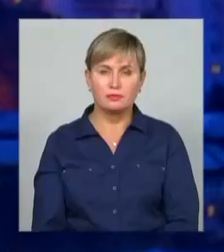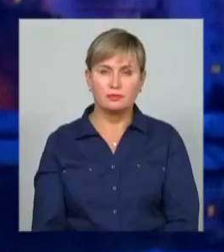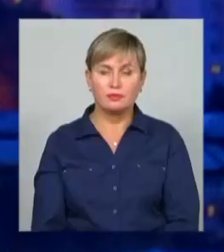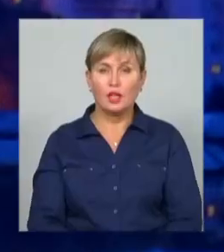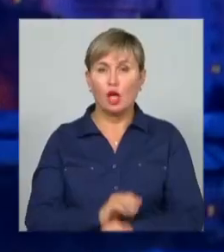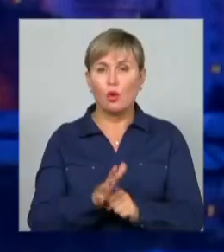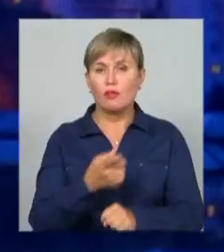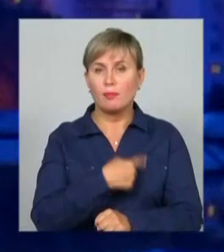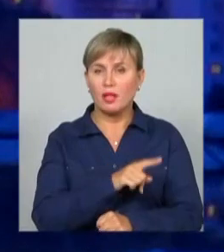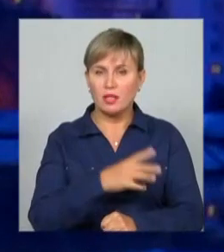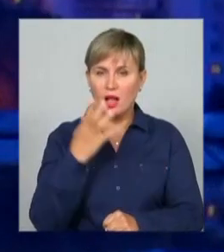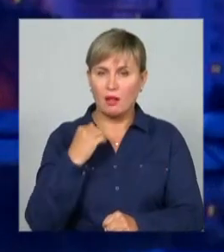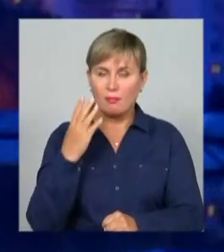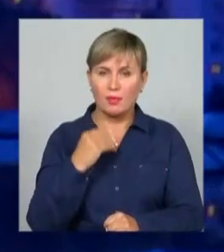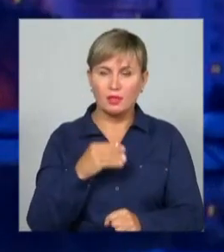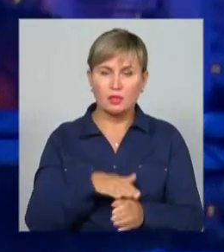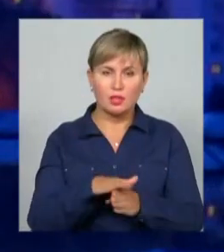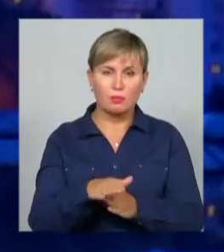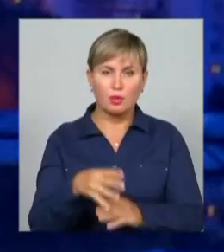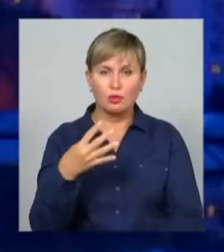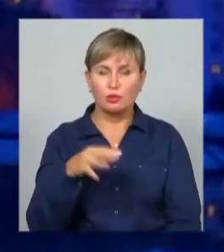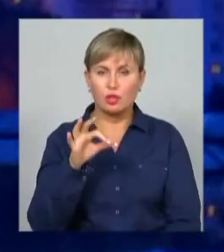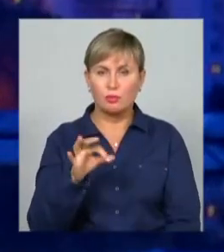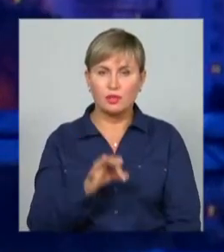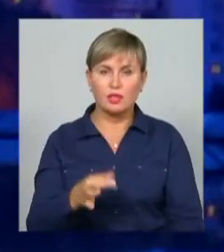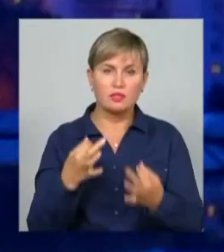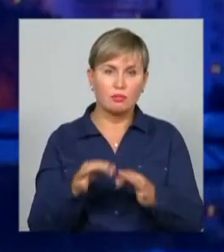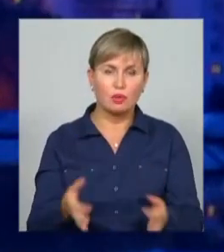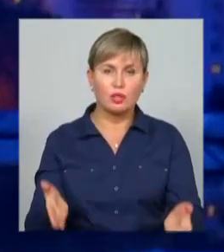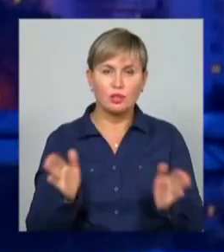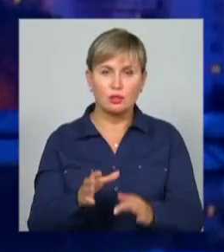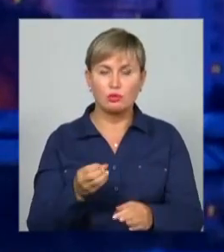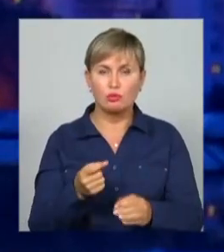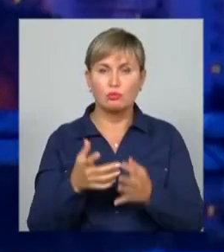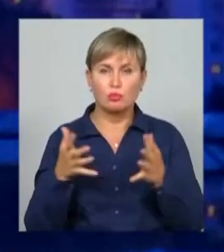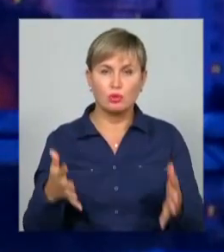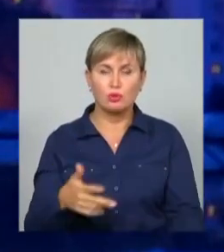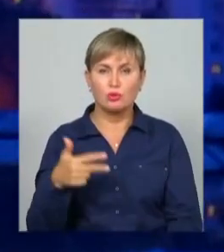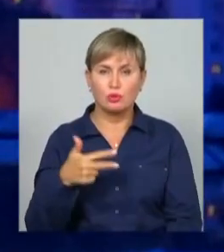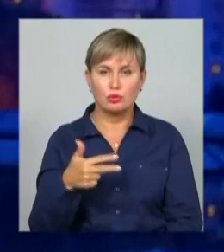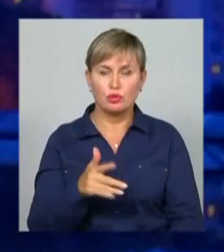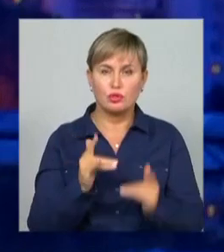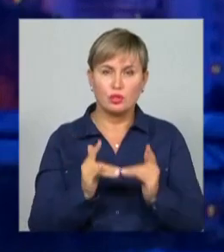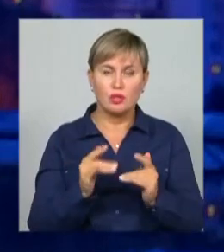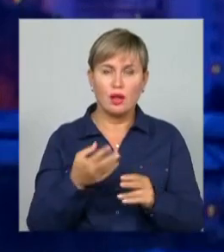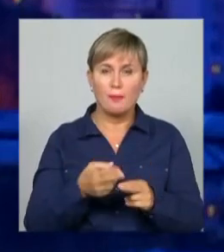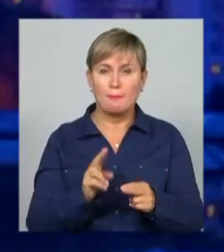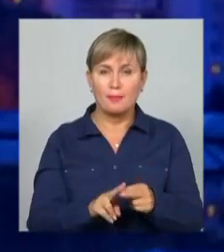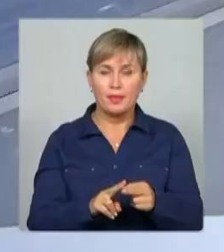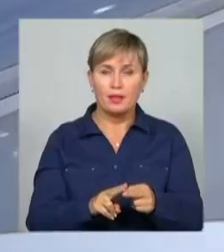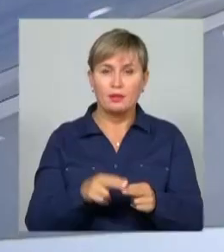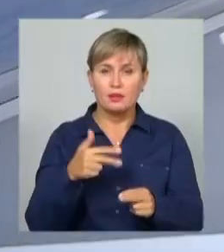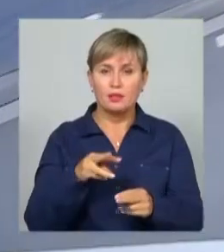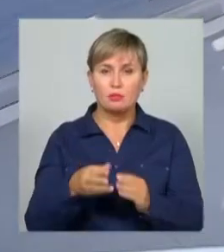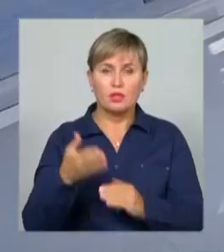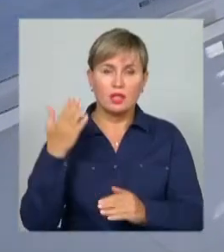Ковидные стационары Алматы заполнены на 40%. Свободными остаются еще чуть больше 3000 коек. Об этом буквально полчаса